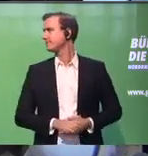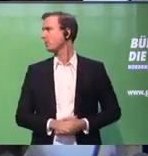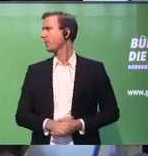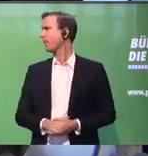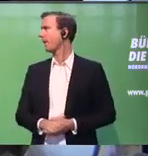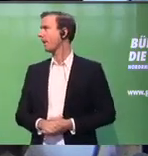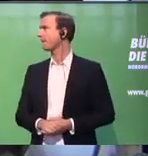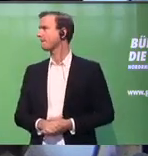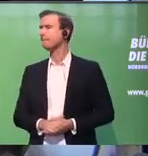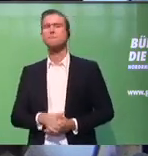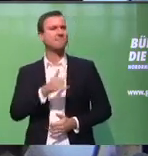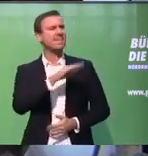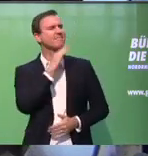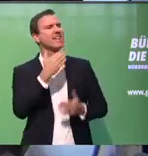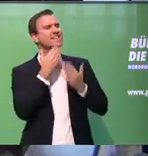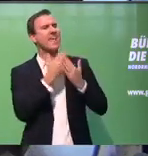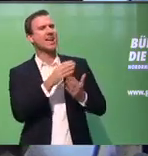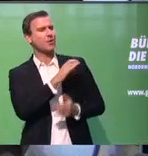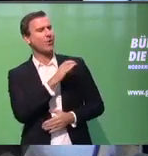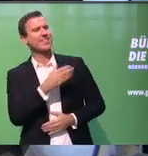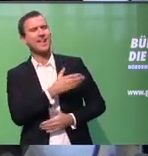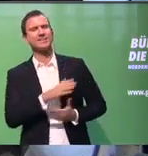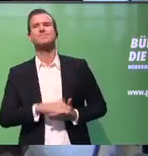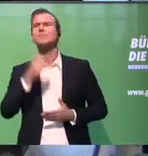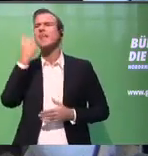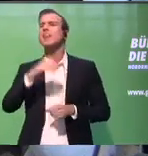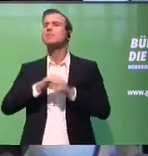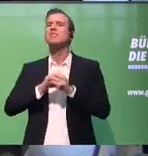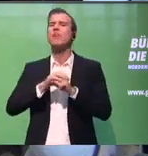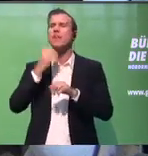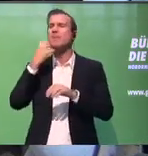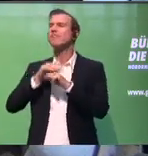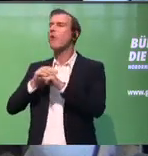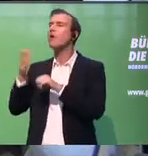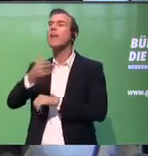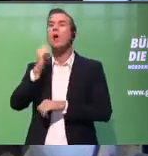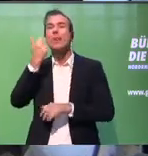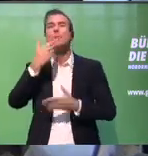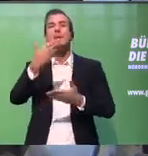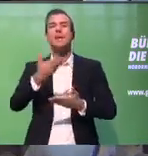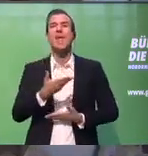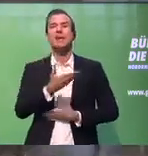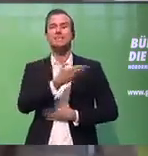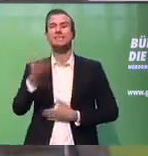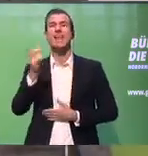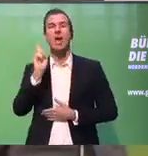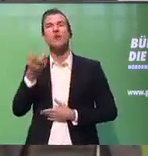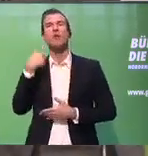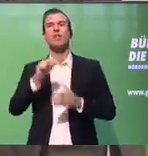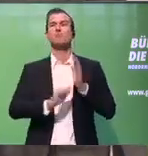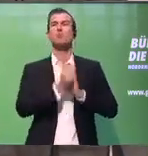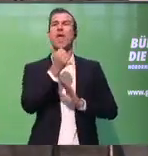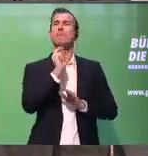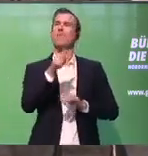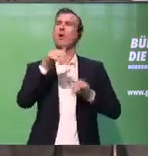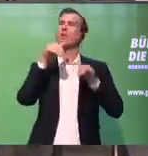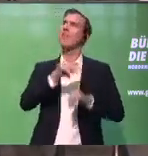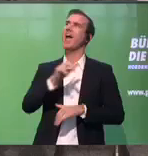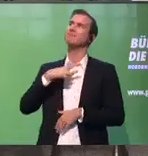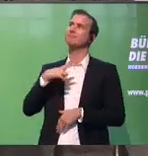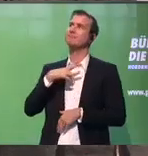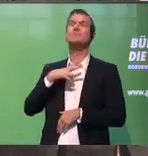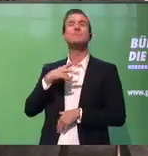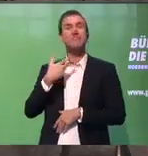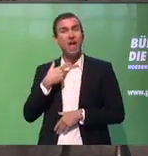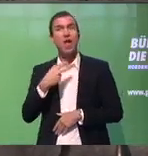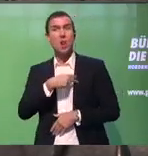Ja, danke, Corinna. Liebe Freundinnen, liebe Freunde, auch liebe Gäste, die noch von den Primaries hier geblieben sind. Es